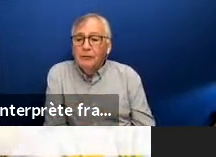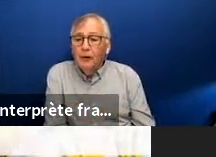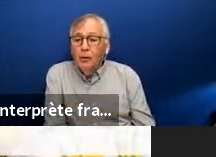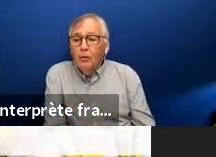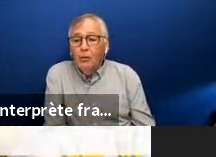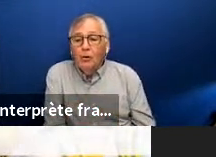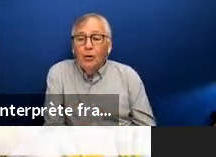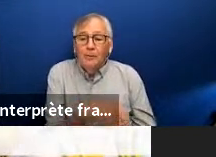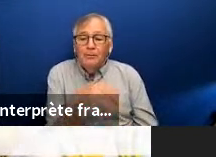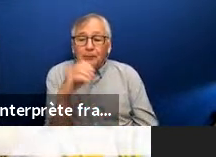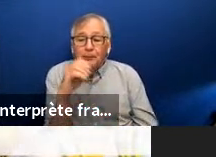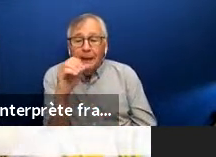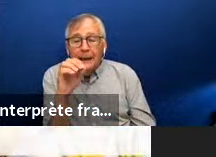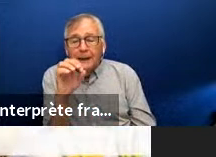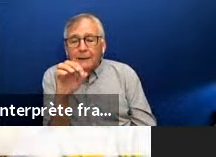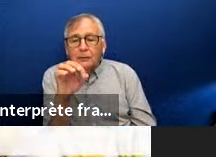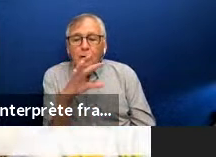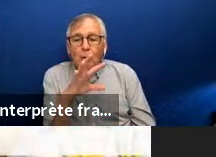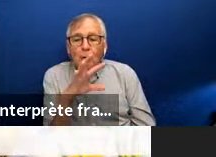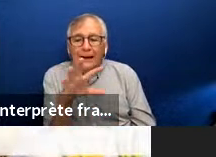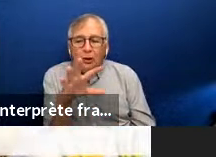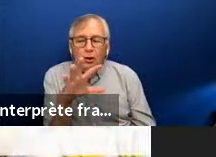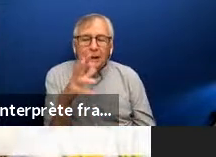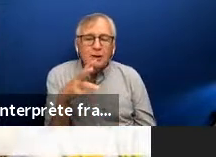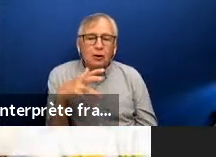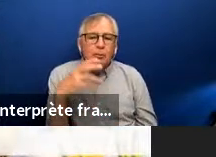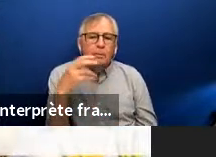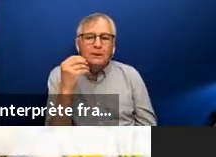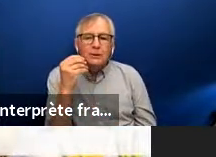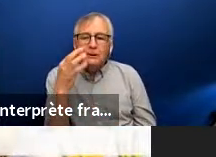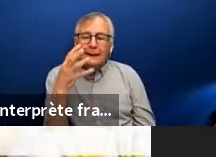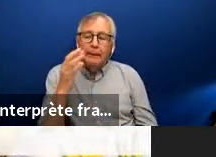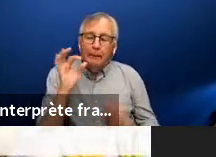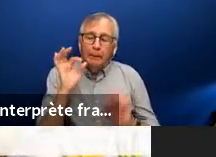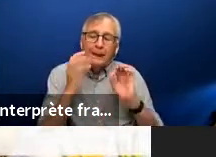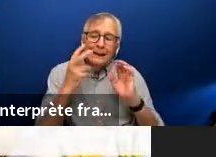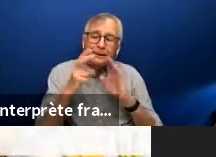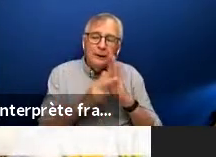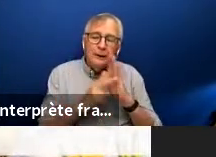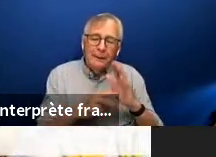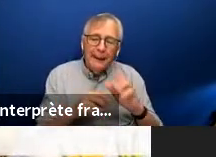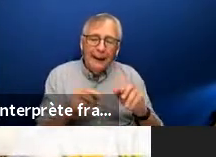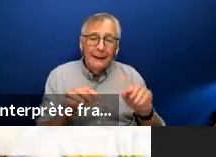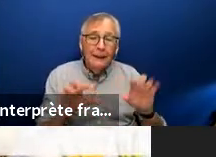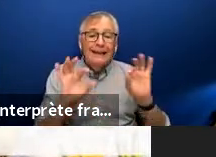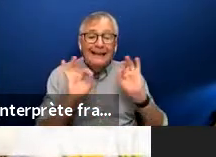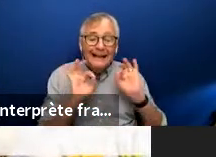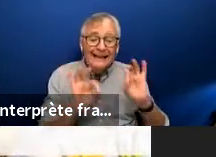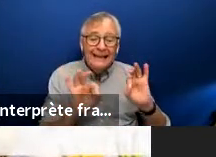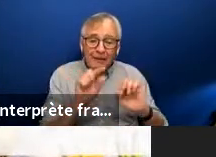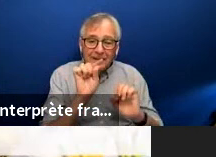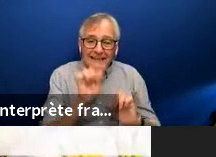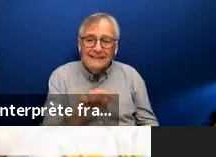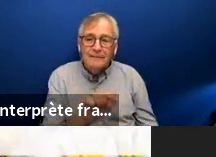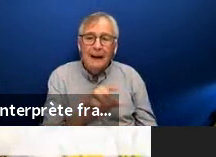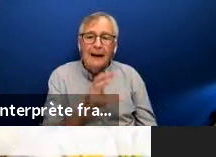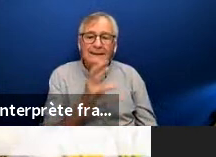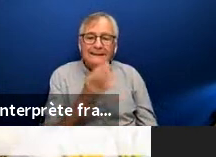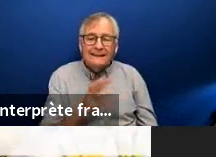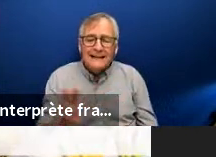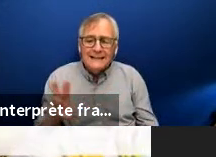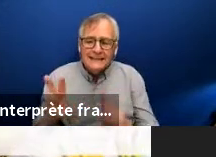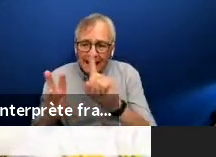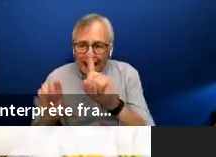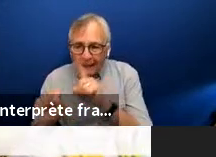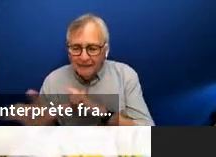dans le fond, selon les recherches, une personne qui est bonne en lecture labiale lit effectivement